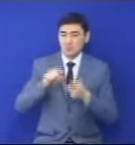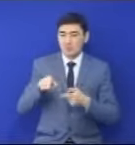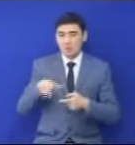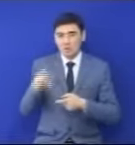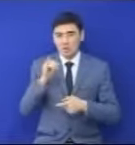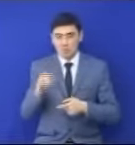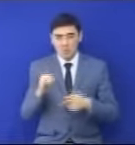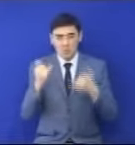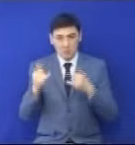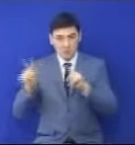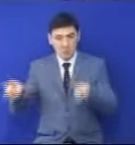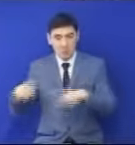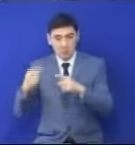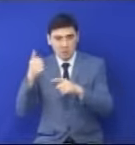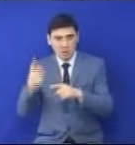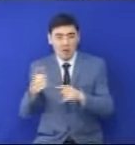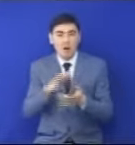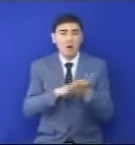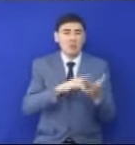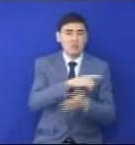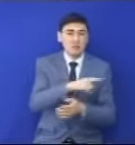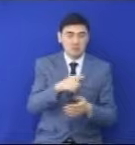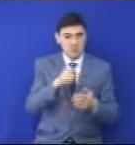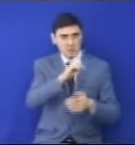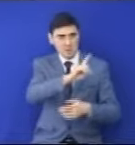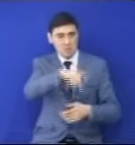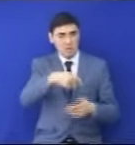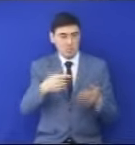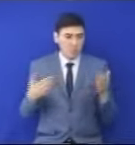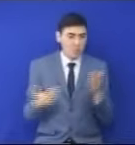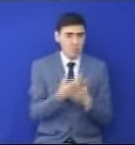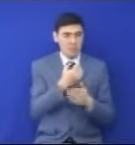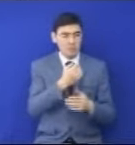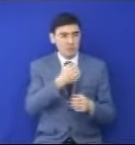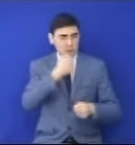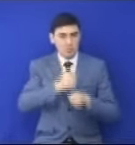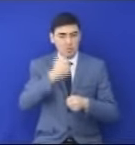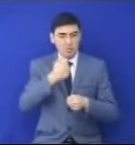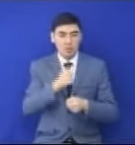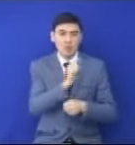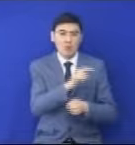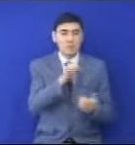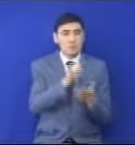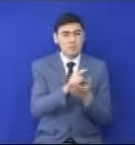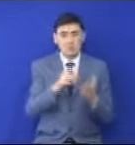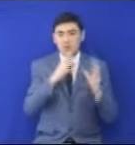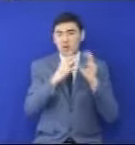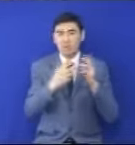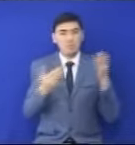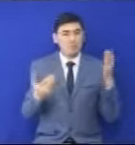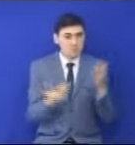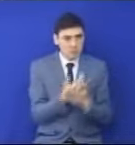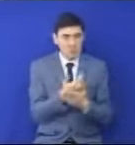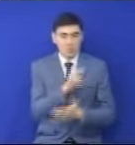байқауды өткізуге дайындалуда, онда жолаушы тасымалдаушыларға жаңа нақты міндеттер қойылмақ. Тұрғындарға есеп беру жиынында қала әкімінің